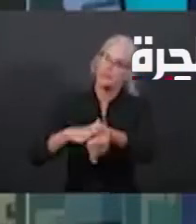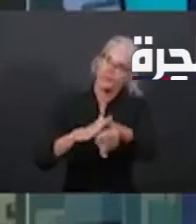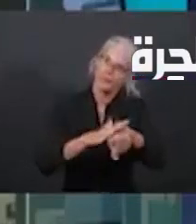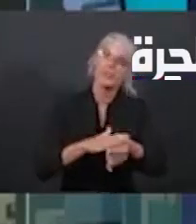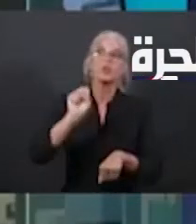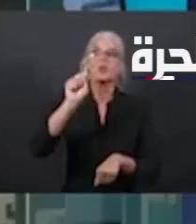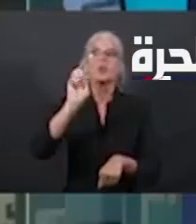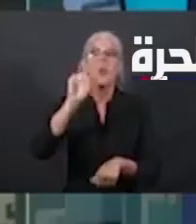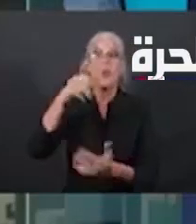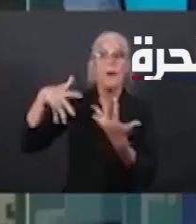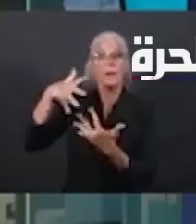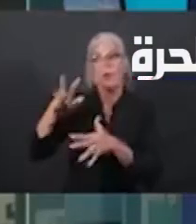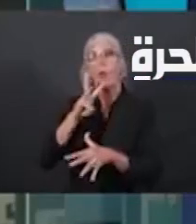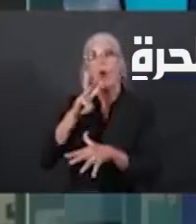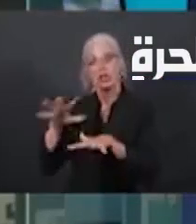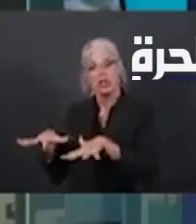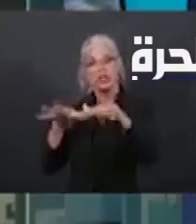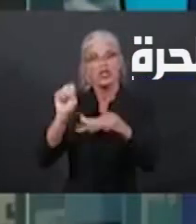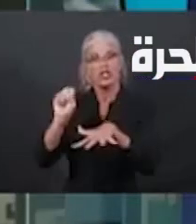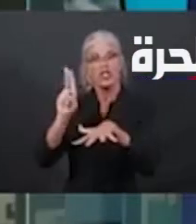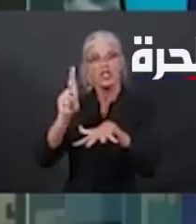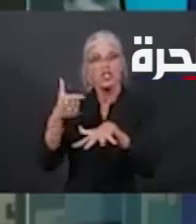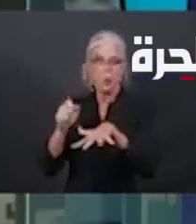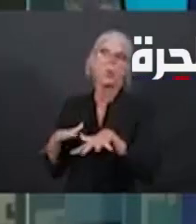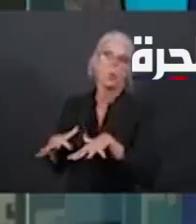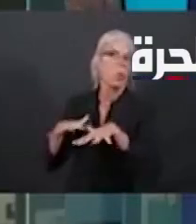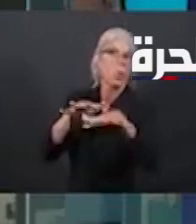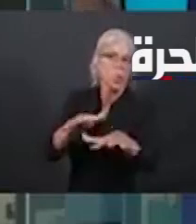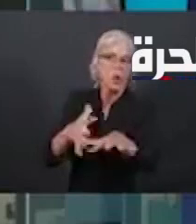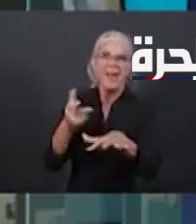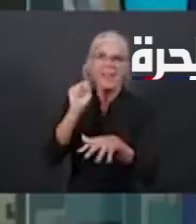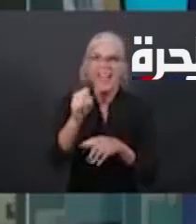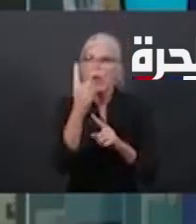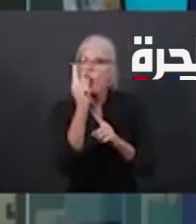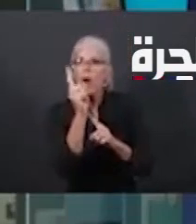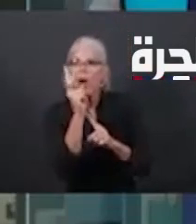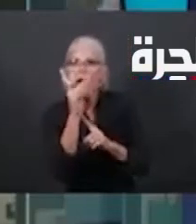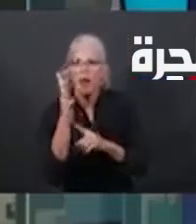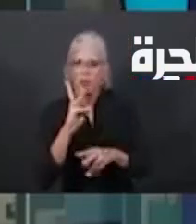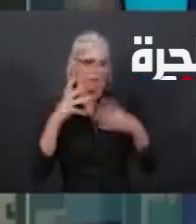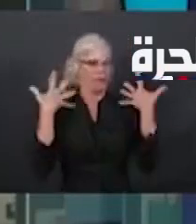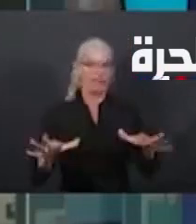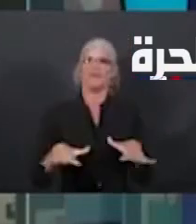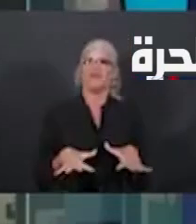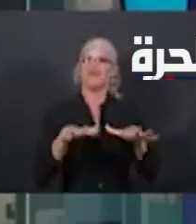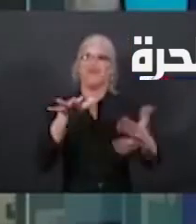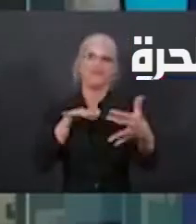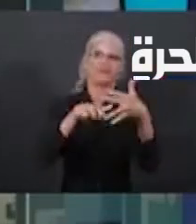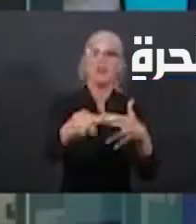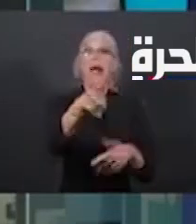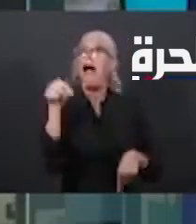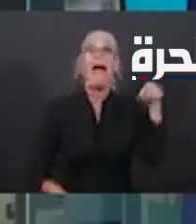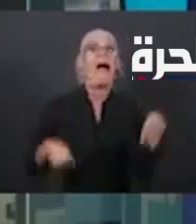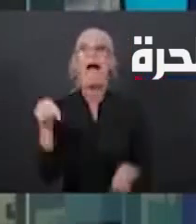يمكن ان تتسبب قوه العاصفه في ارتفاع منسوب المياه الى 60 سنتيمترا واغراق مساحات كبيره احيانا في